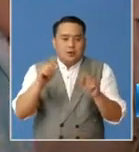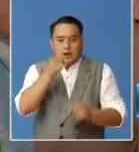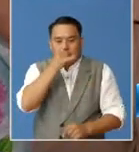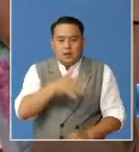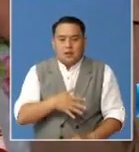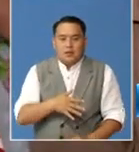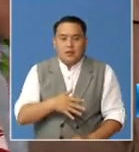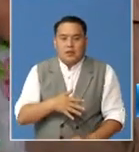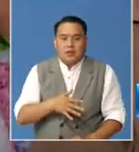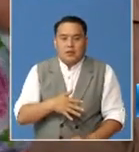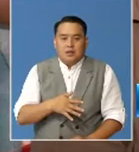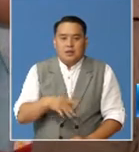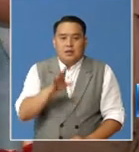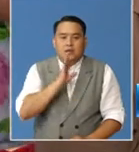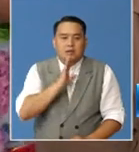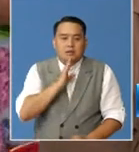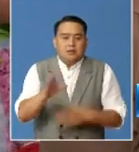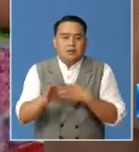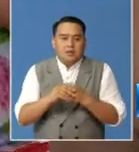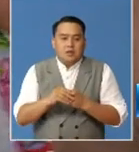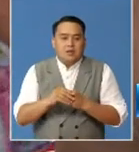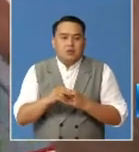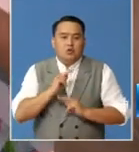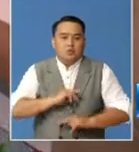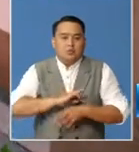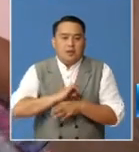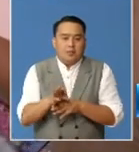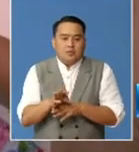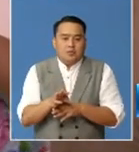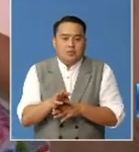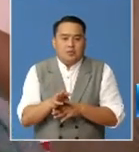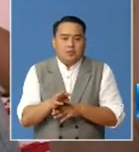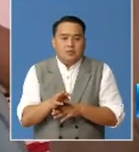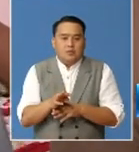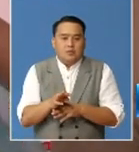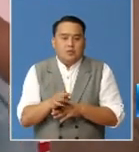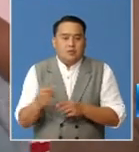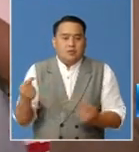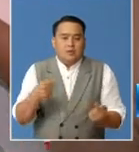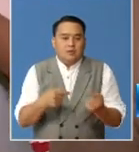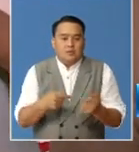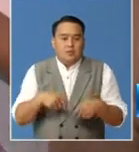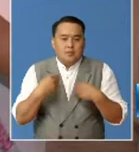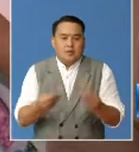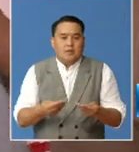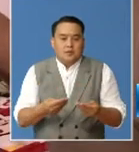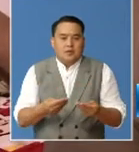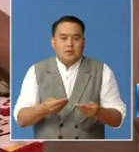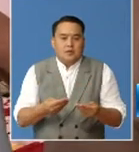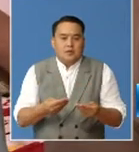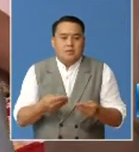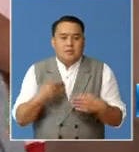сол қыздармен жұмыс жасап, соларды үйде жұмыспен қамту бір-бір мәшинелерін беріп қойдық. Сонымен